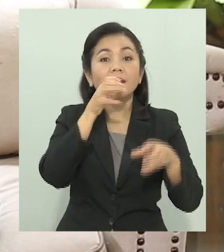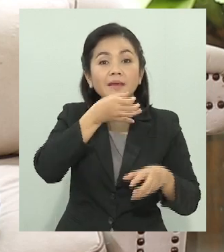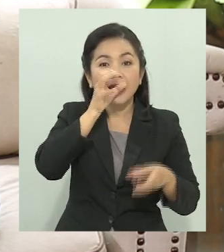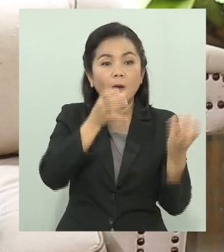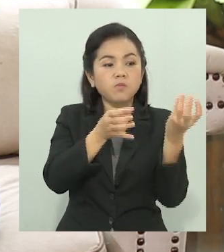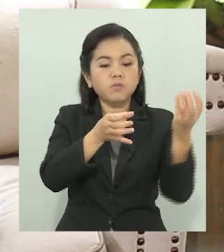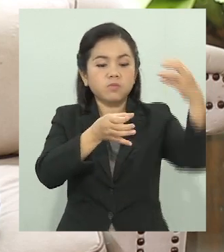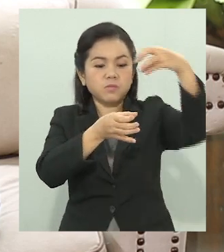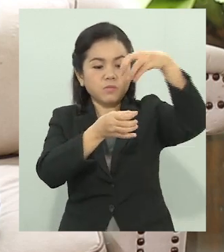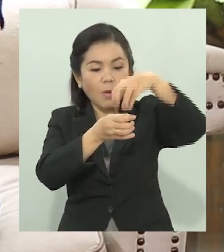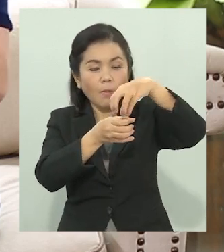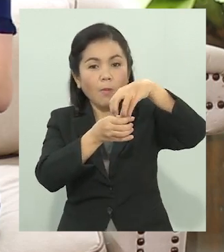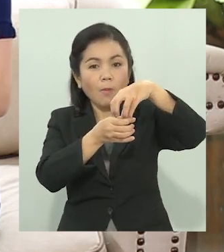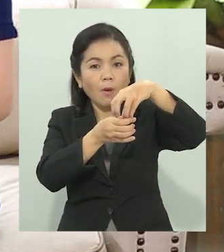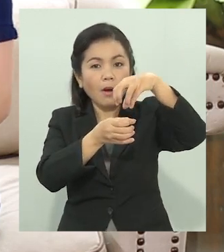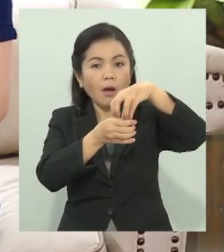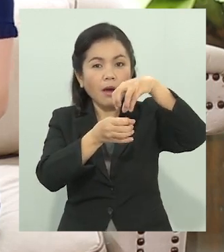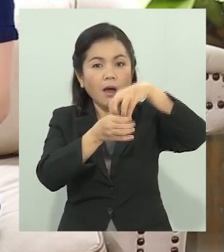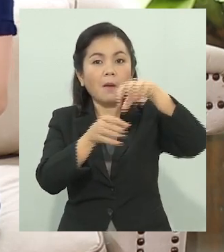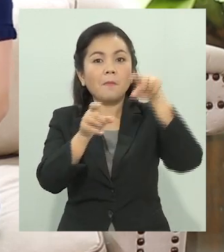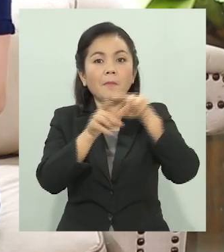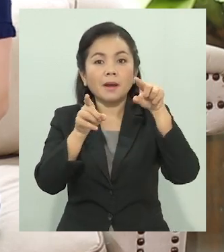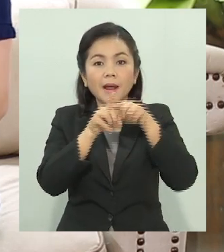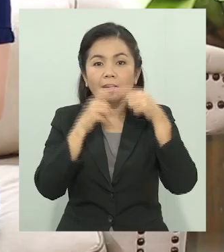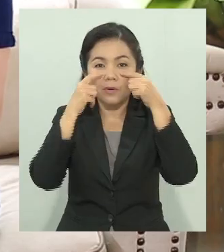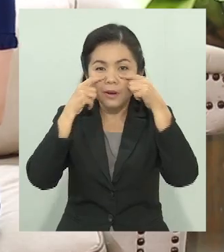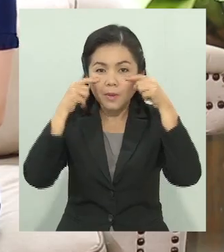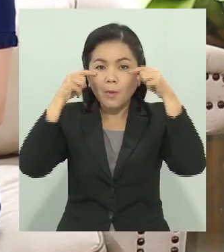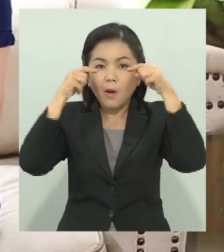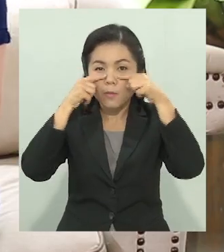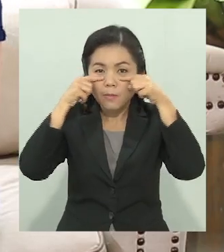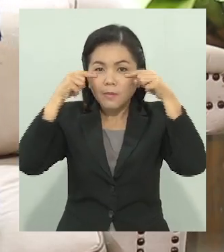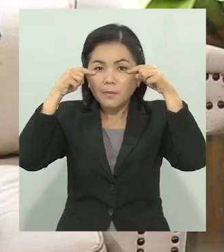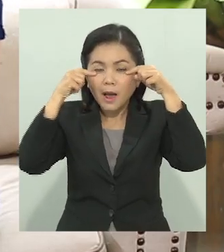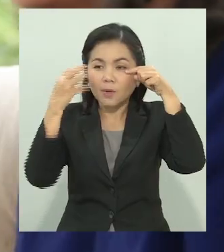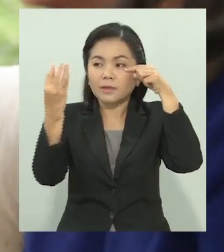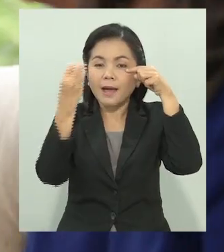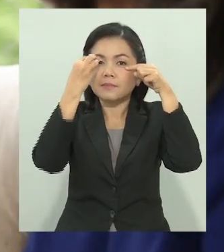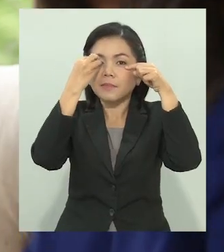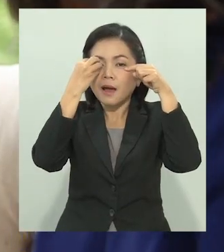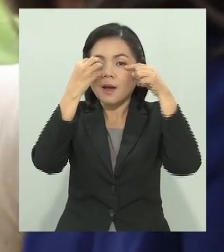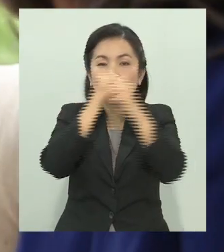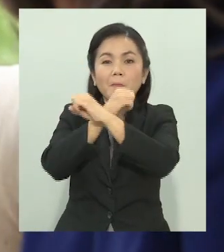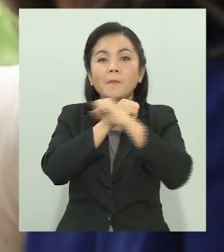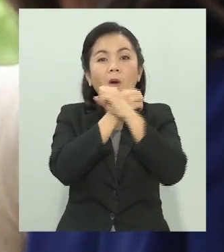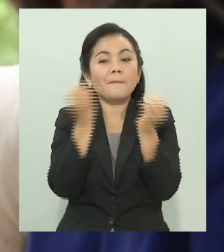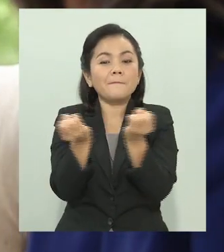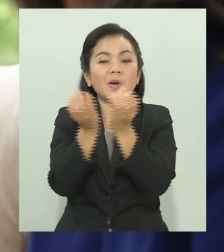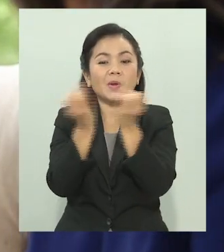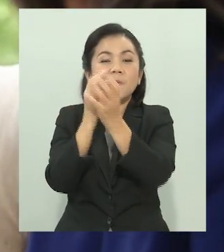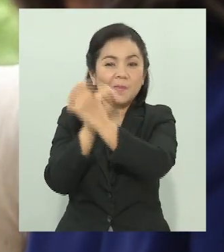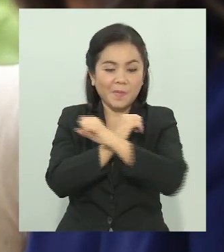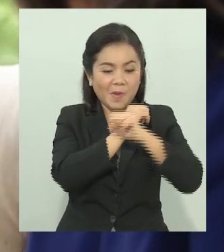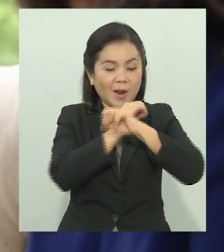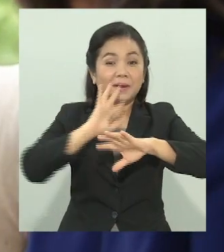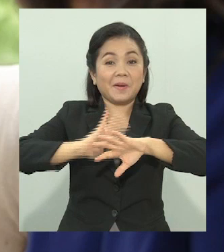แก้วถ้าลูกตาไม่มีอะไรมารองรอบๆเลยมันก็จะชนกระดูกถูกไหมครับมันก็ไม่มีอะไรรับแรงกระแทกเพราะฉะนั้นร่างก